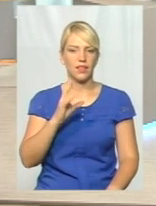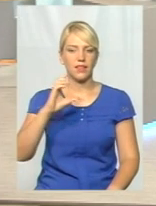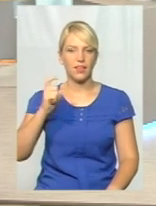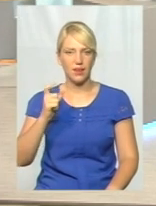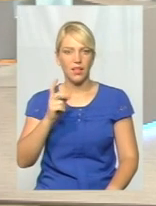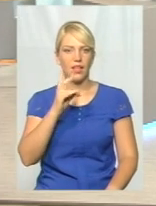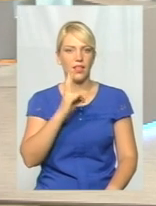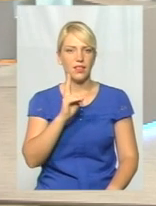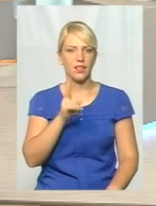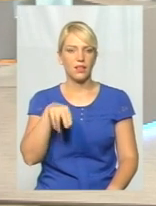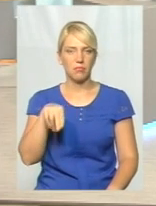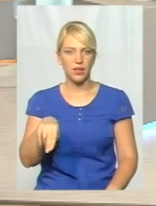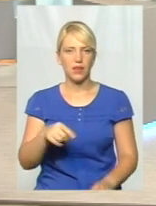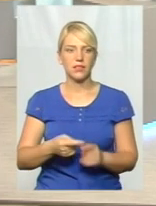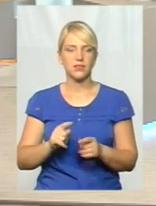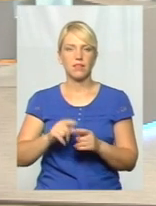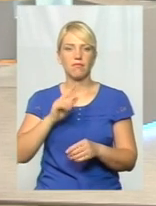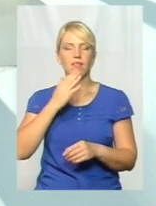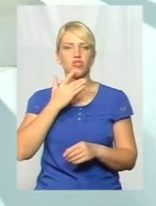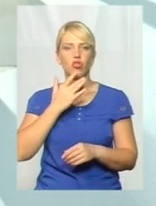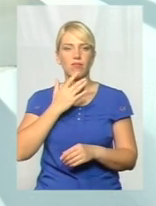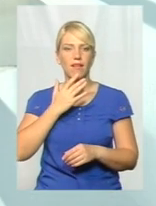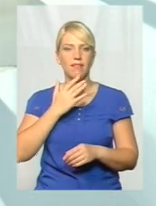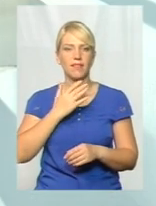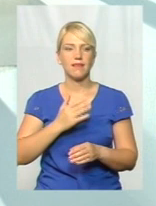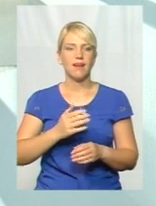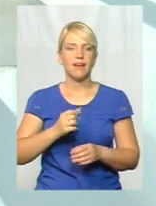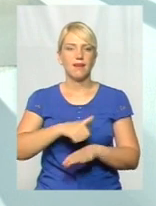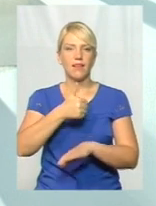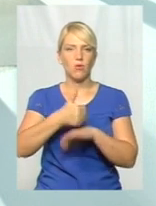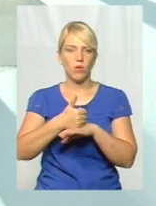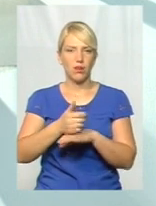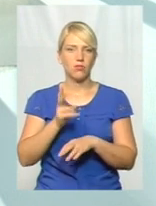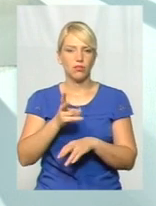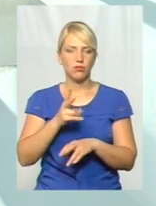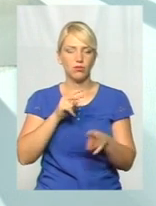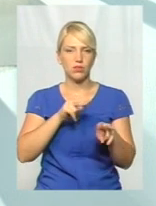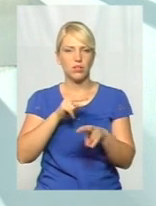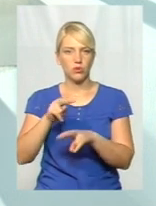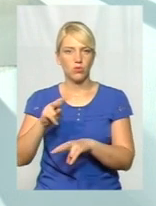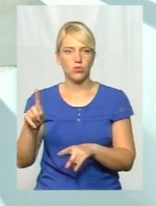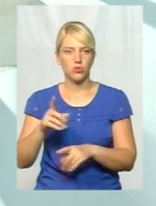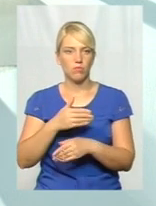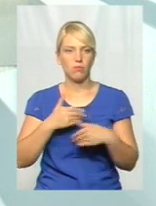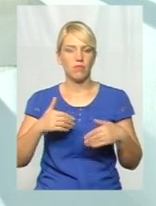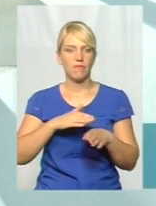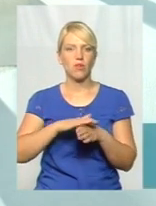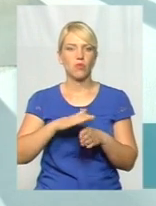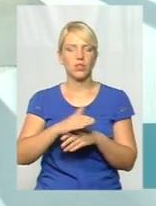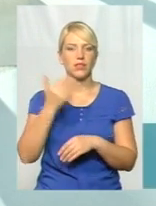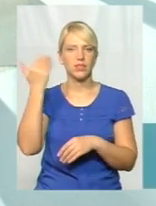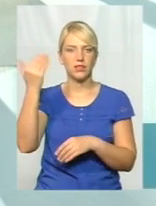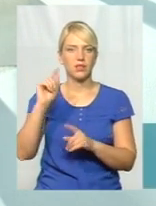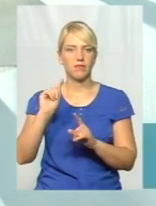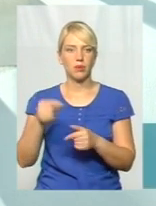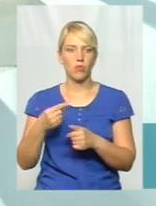Національна комісія – це є наш регулятор, який слідкує на ринку, щоб ми виконували їхні вимоги,